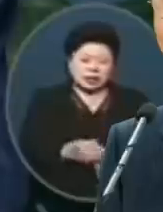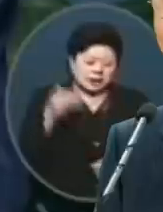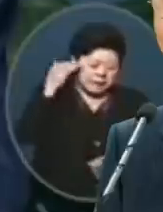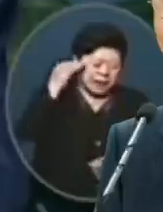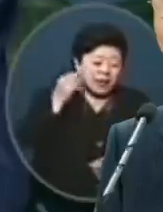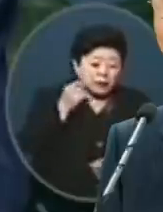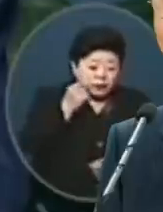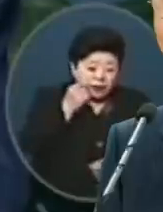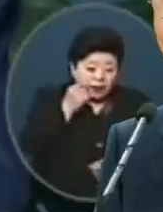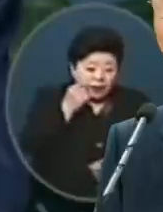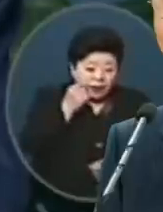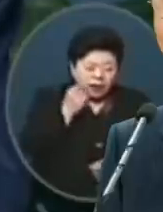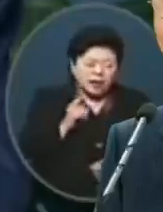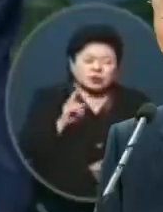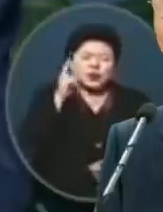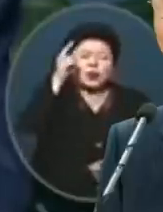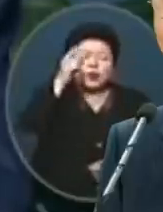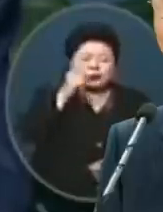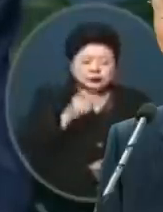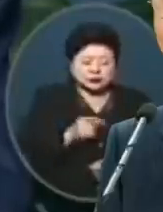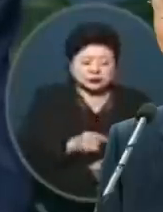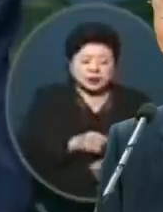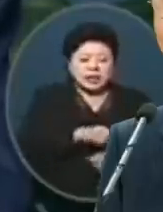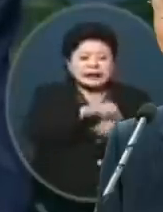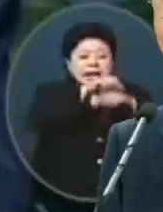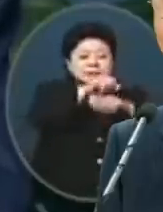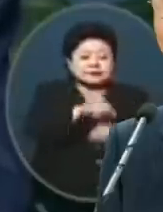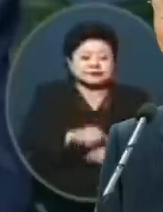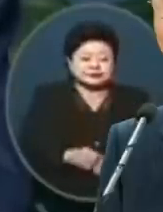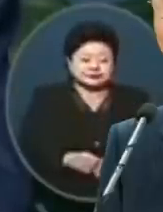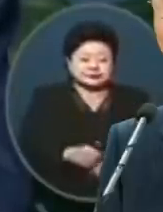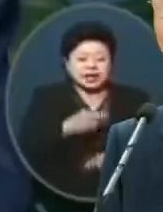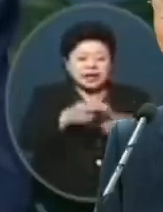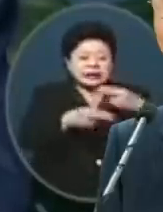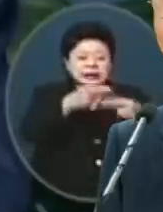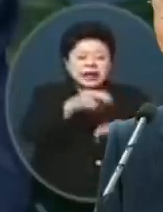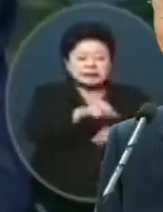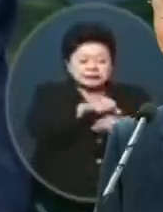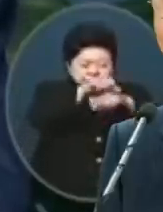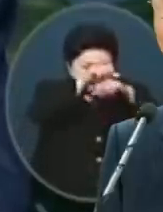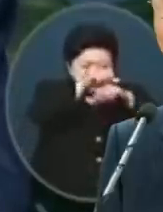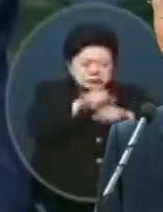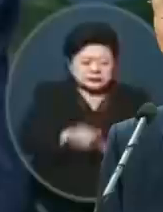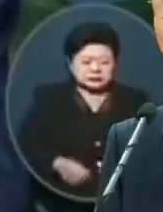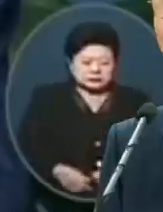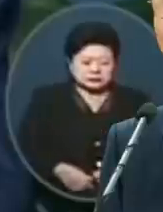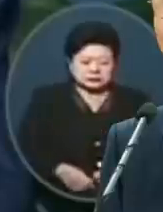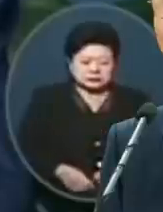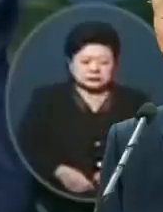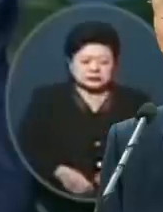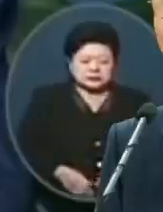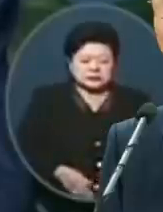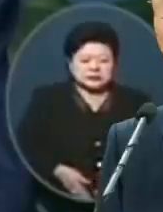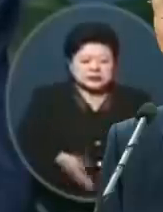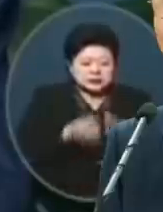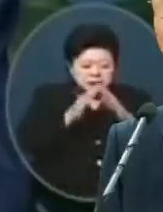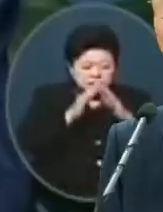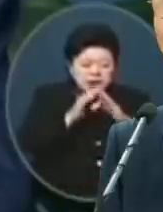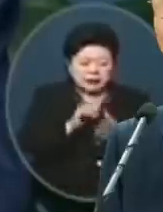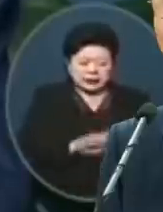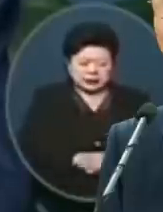못하게 그런 높은 탑 아파트를 만들자. 그래서 그때 이 탑이라는